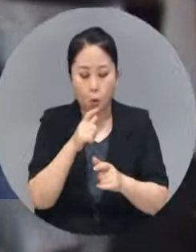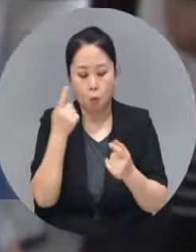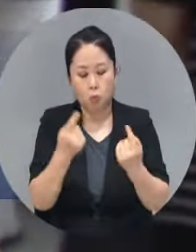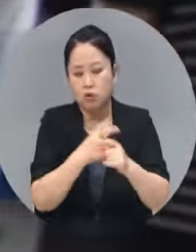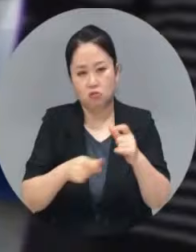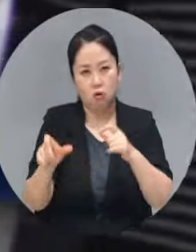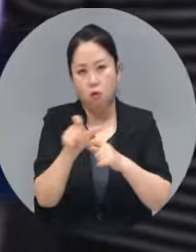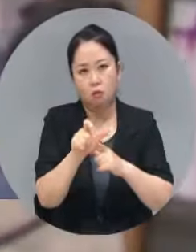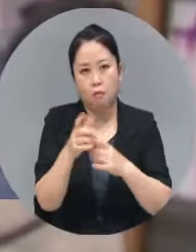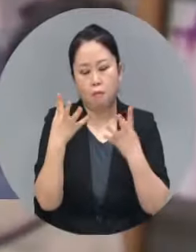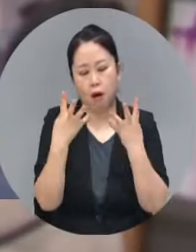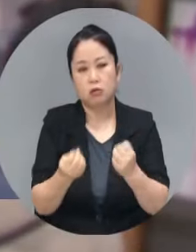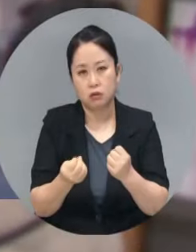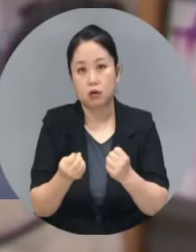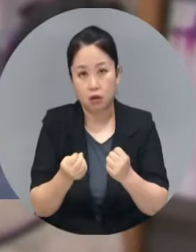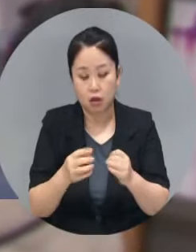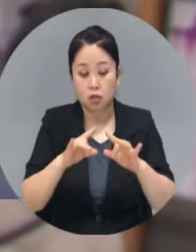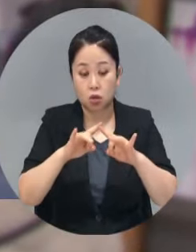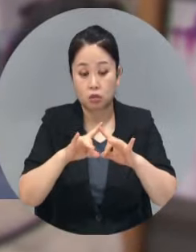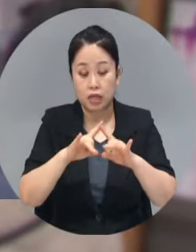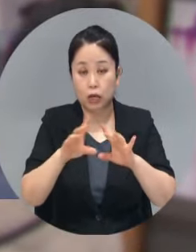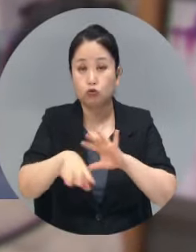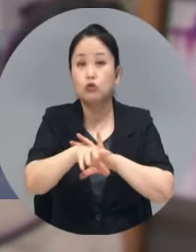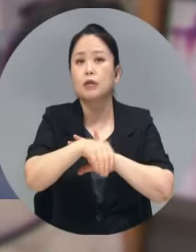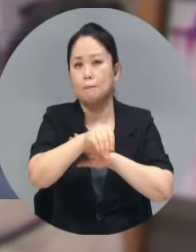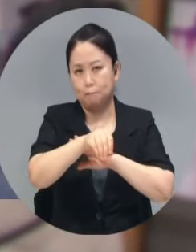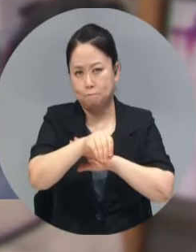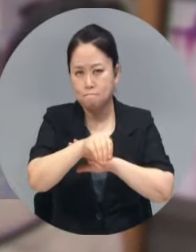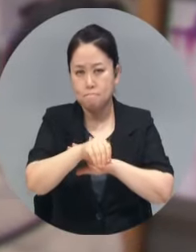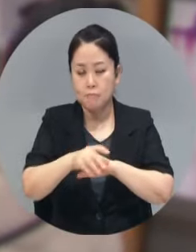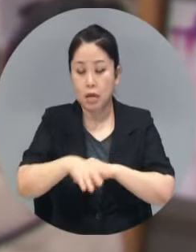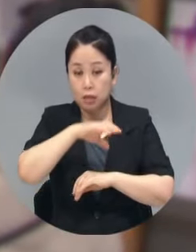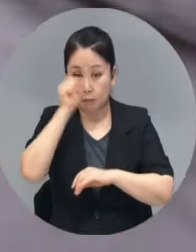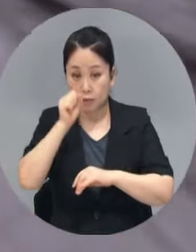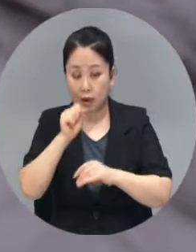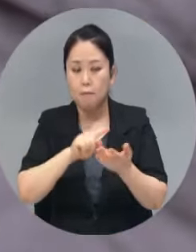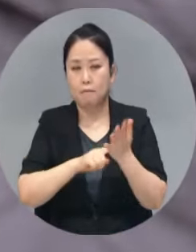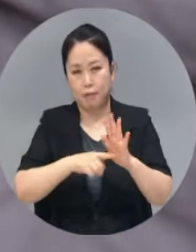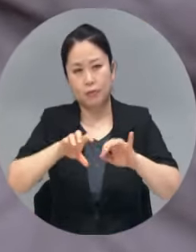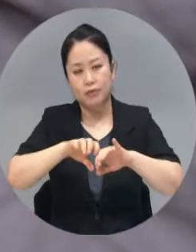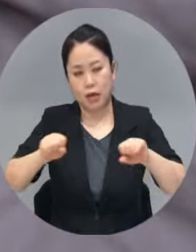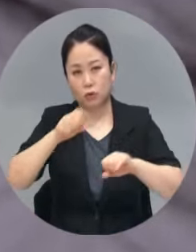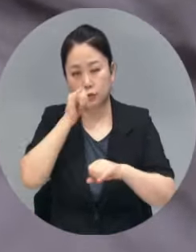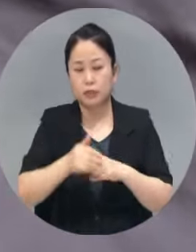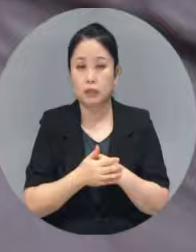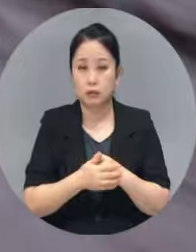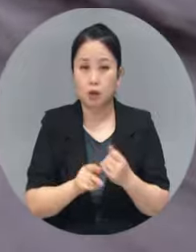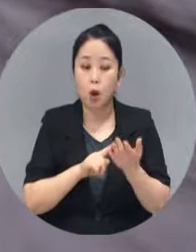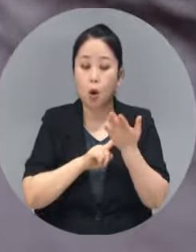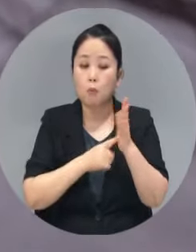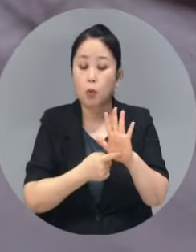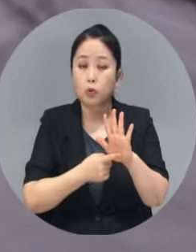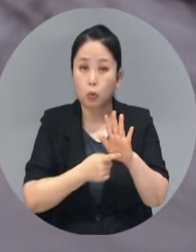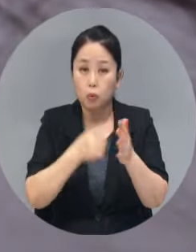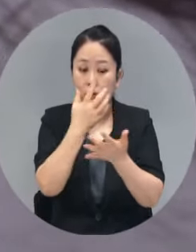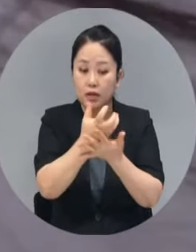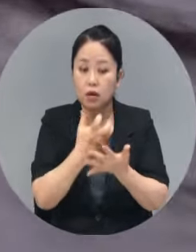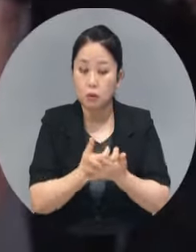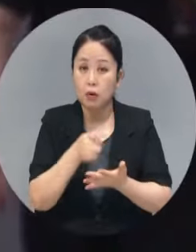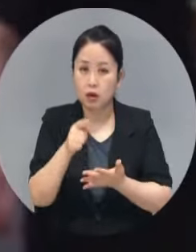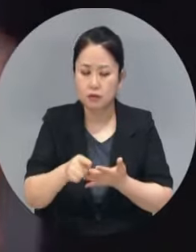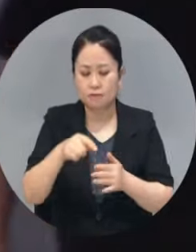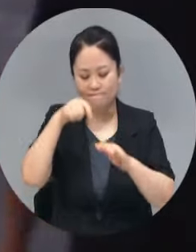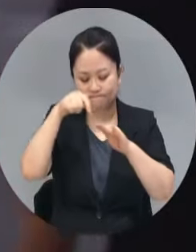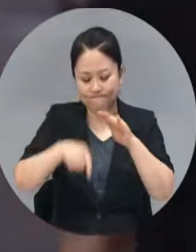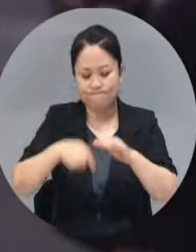전자추첨식으로 해갖고 지금 돌릴 겁니다. 당첨자 발표를 별도로 할 겁니다. 도시공사는 보도자료를 내 깊은 사과의 뜻을